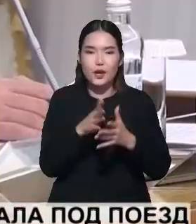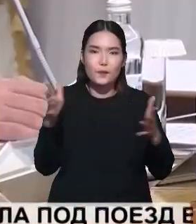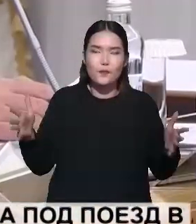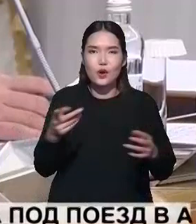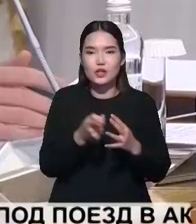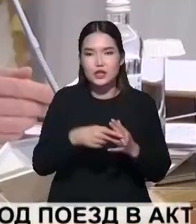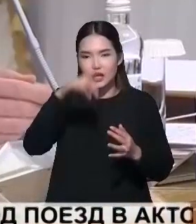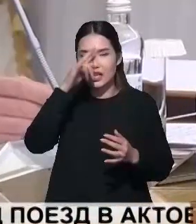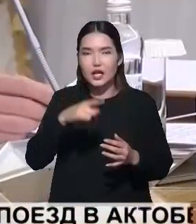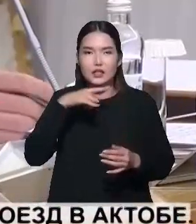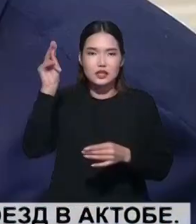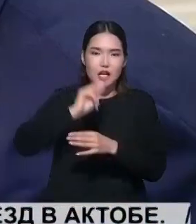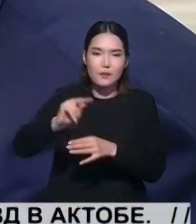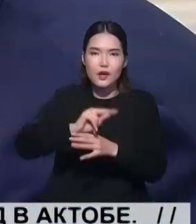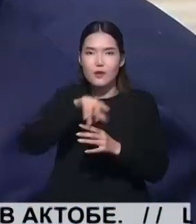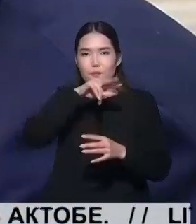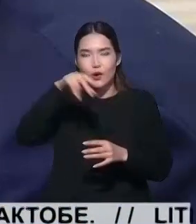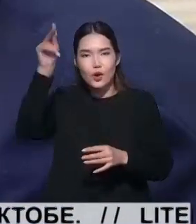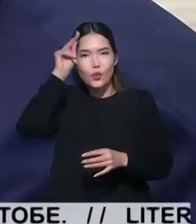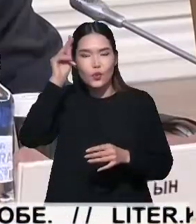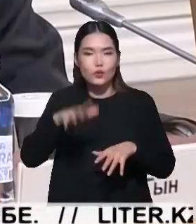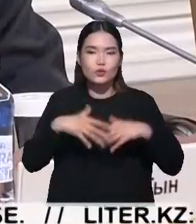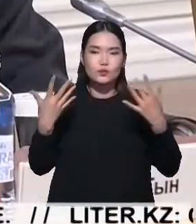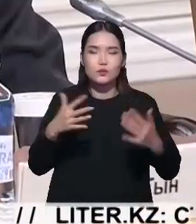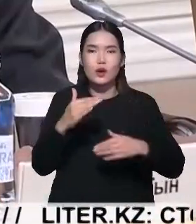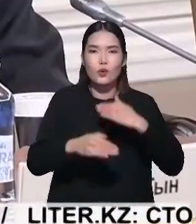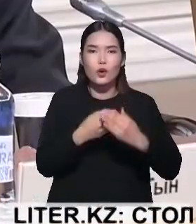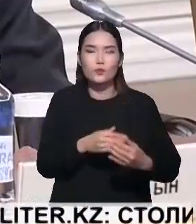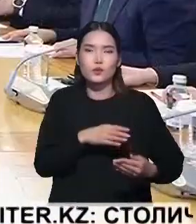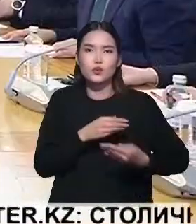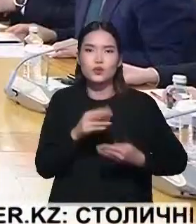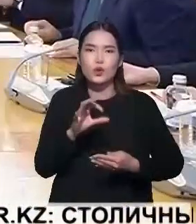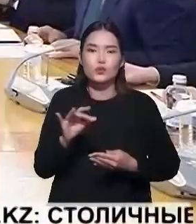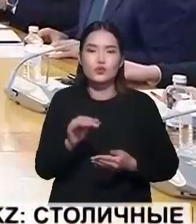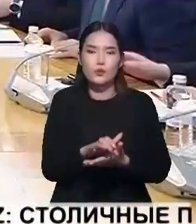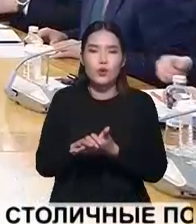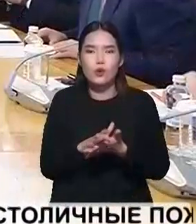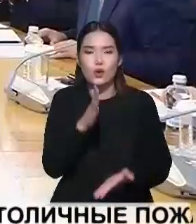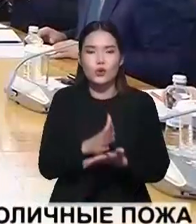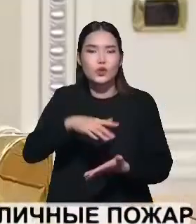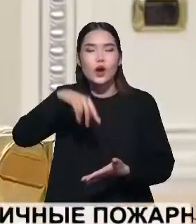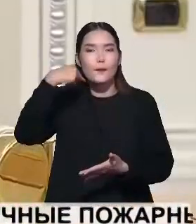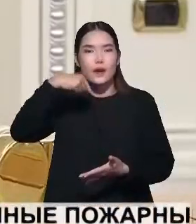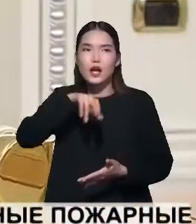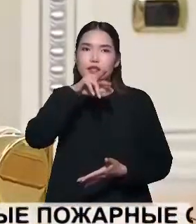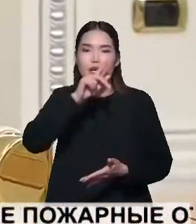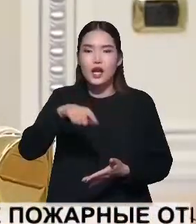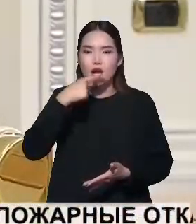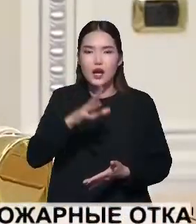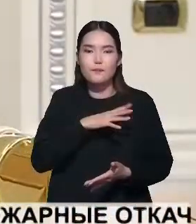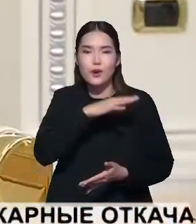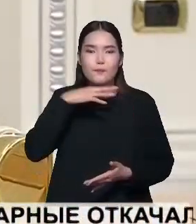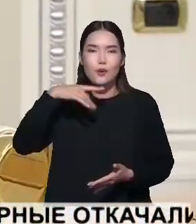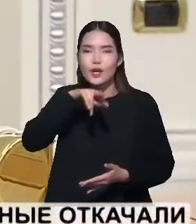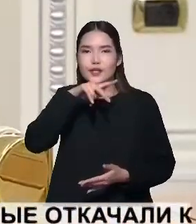казахстанских студентов, обучающихся в Корее, являются золотым мостом дружбы между нашими странами. Президент Кореи, в свою очередь, отметил, что многие